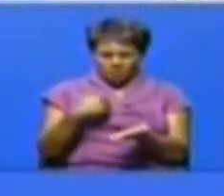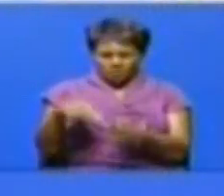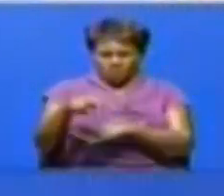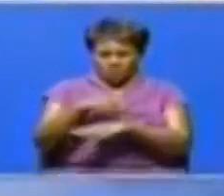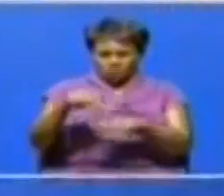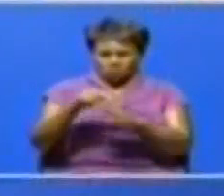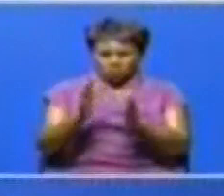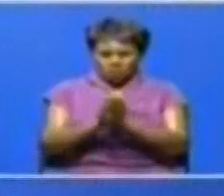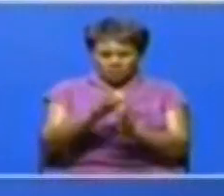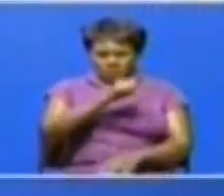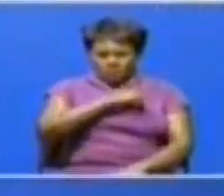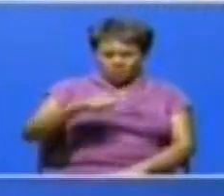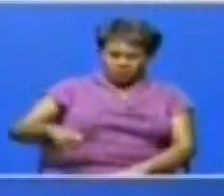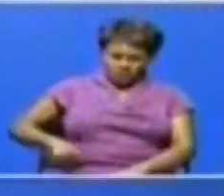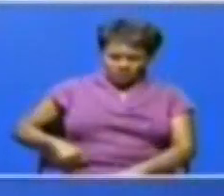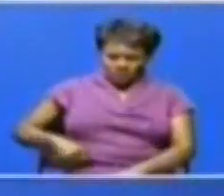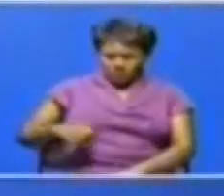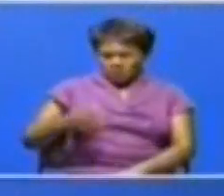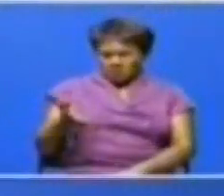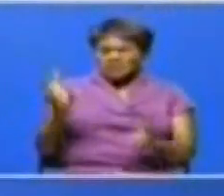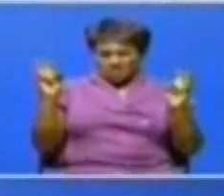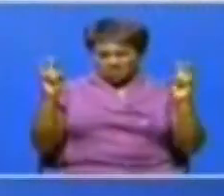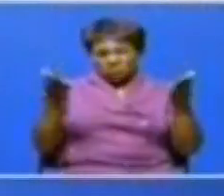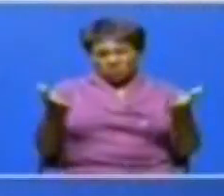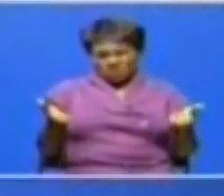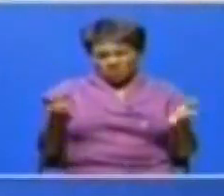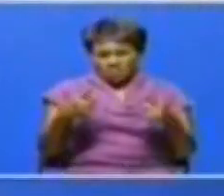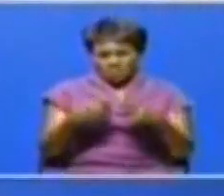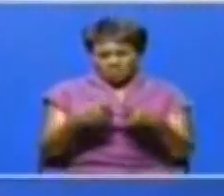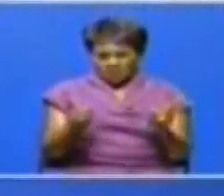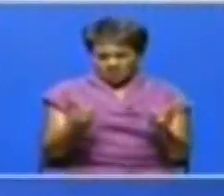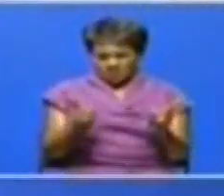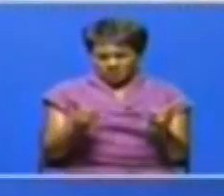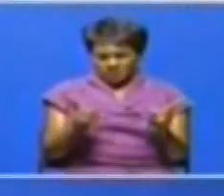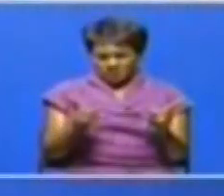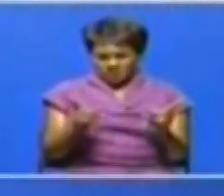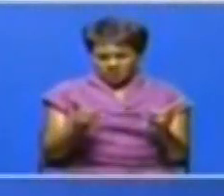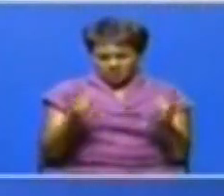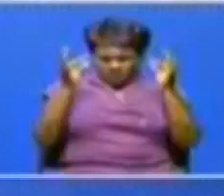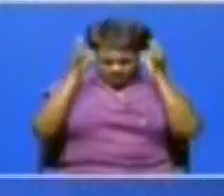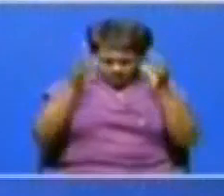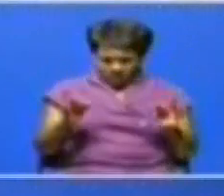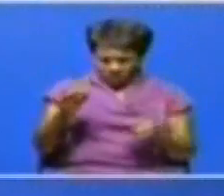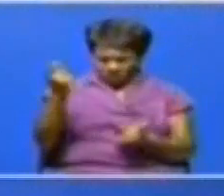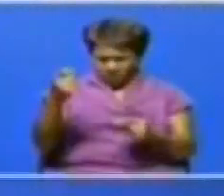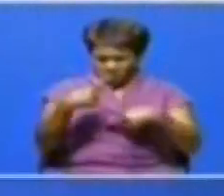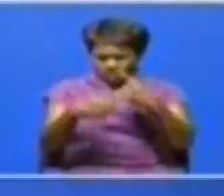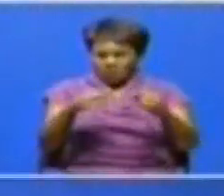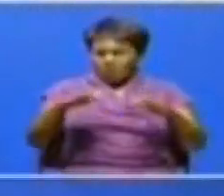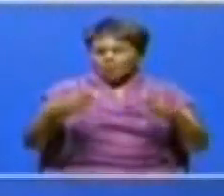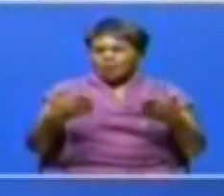Assembly na Senate. Kwa hao mambo yatakuweko, lakini sasa kile kitaamua kama Kenya itaendelea mbele